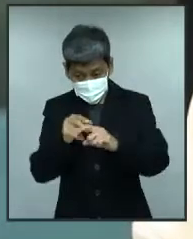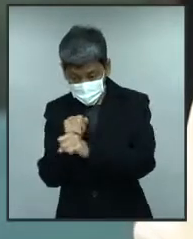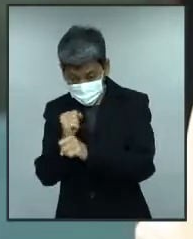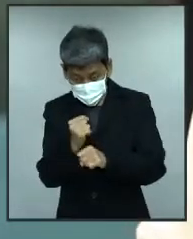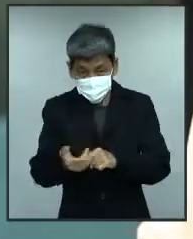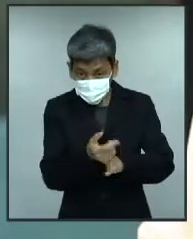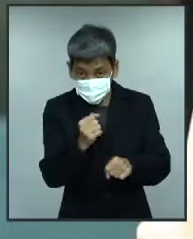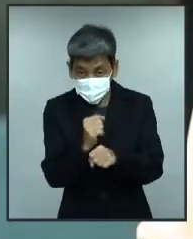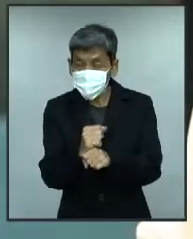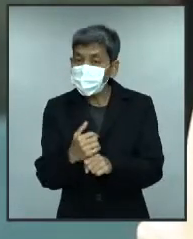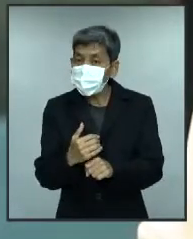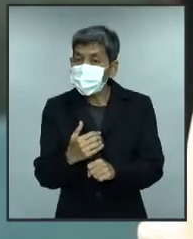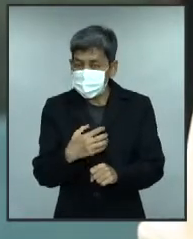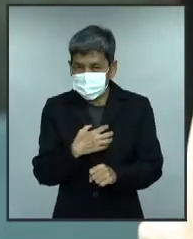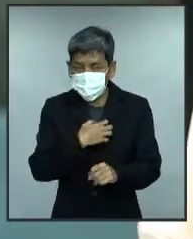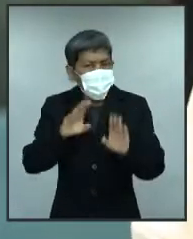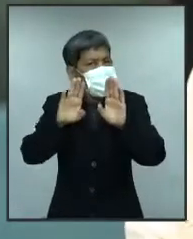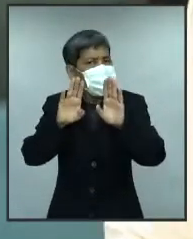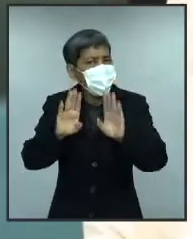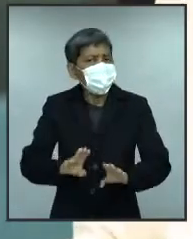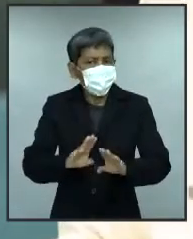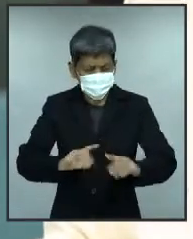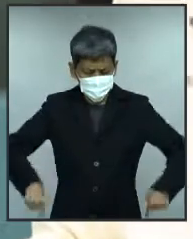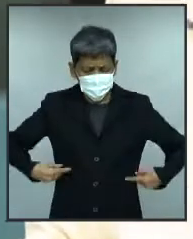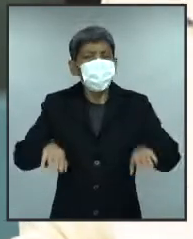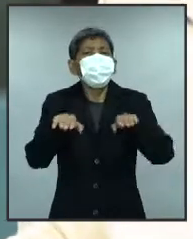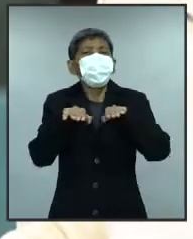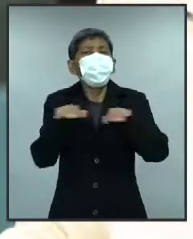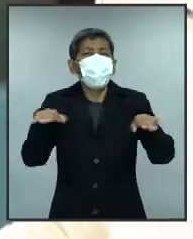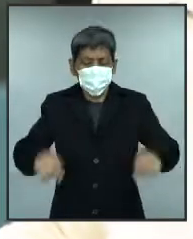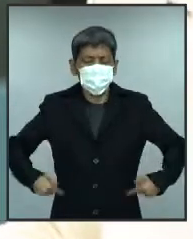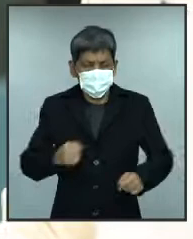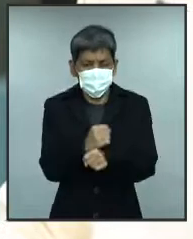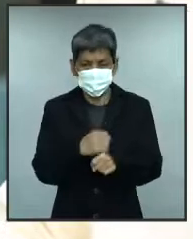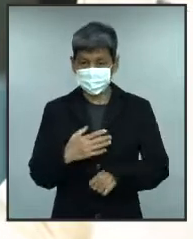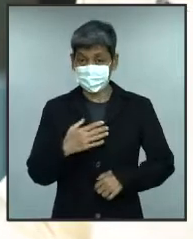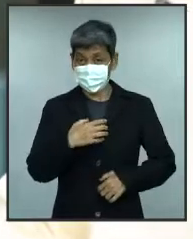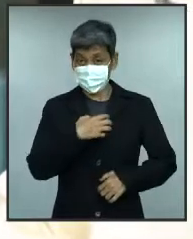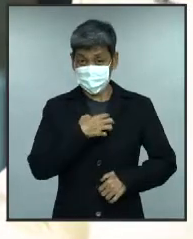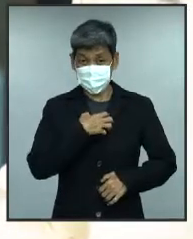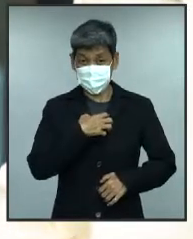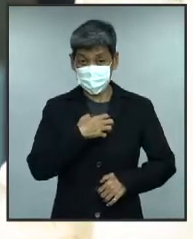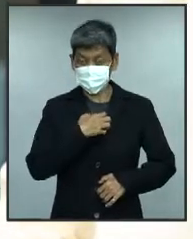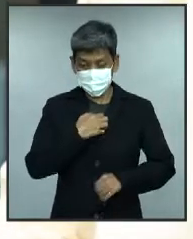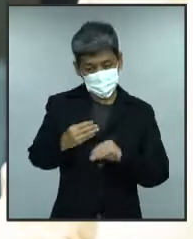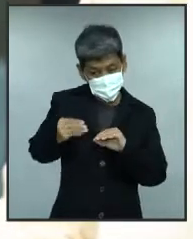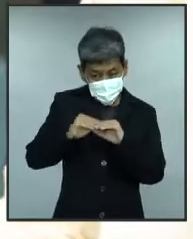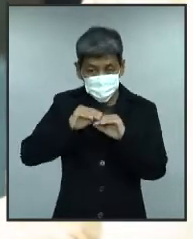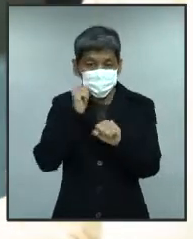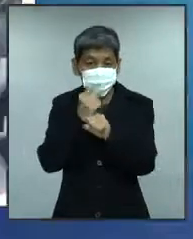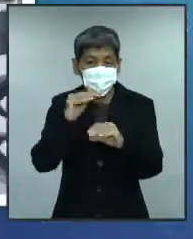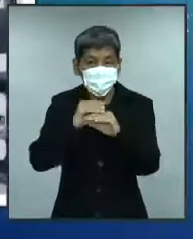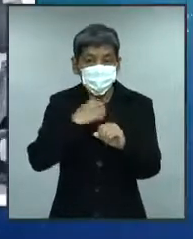นี่ยเอาให้รูปแบบเนี้ยคล่อง ครับ แต่ถ้าเกิดเขาอยากจะรับอะไรเพิ่มเ